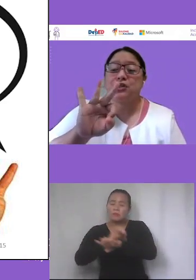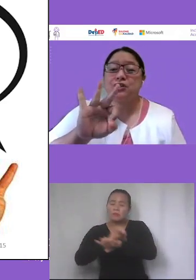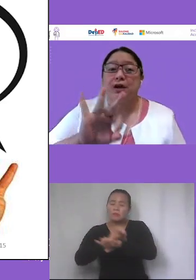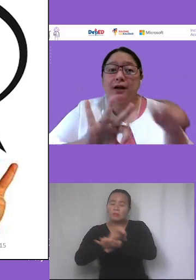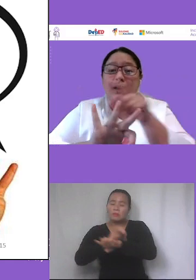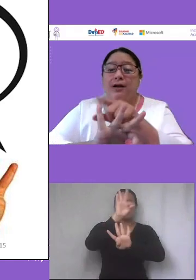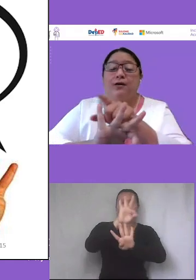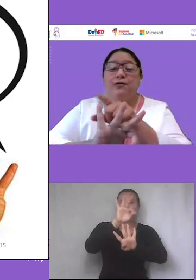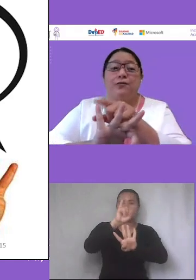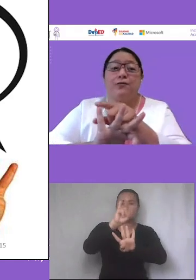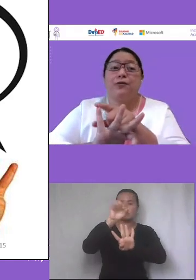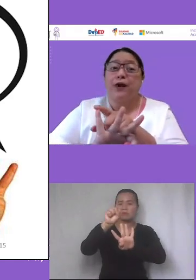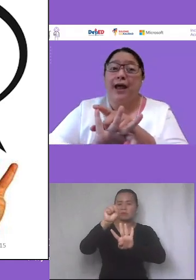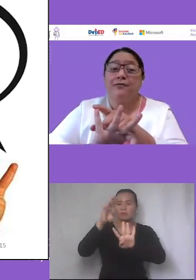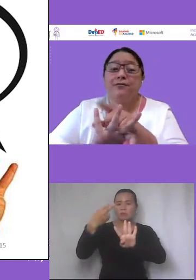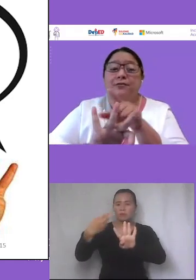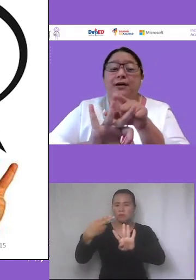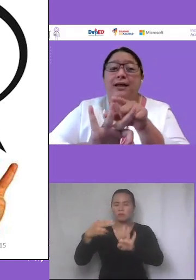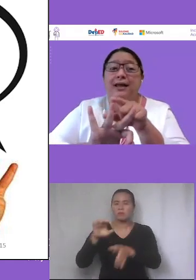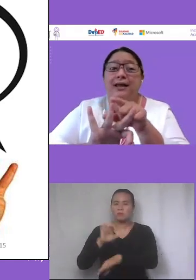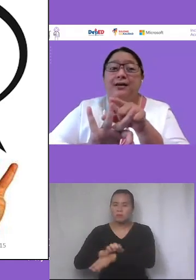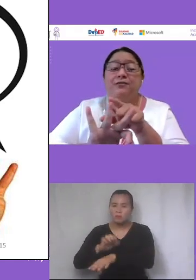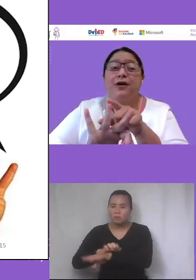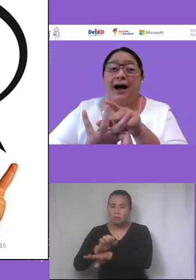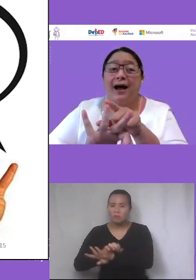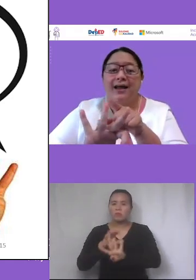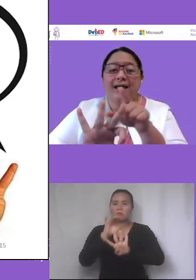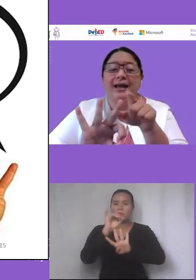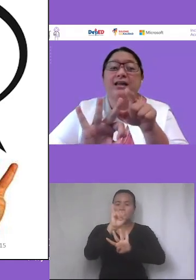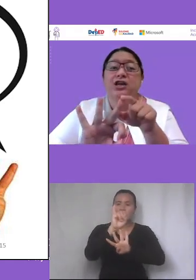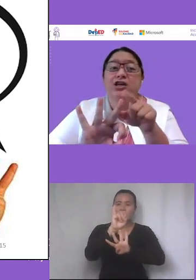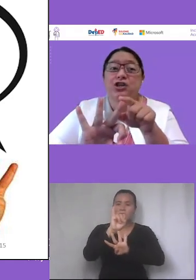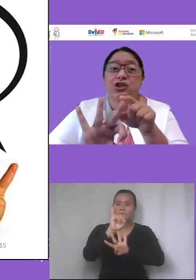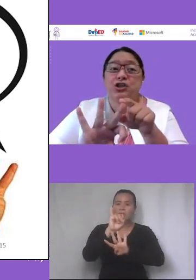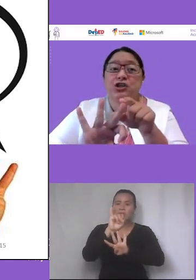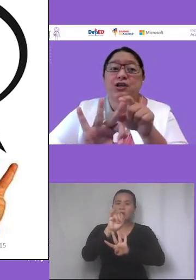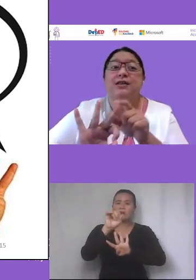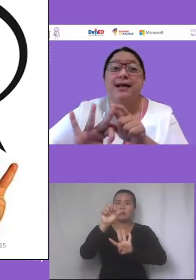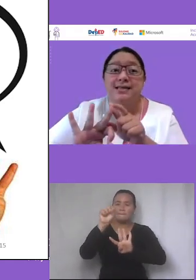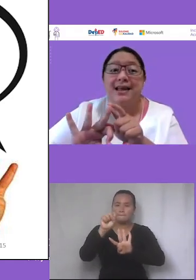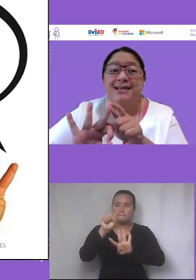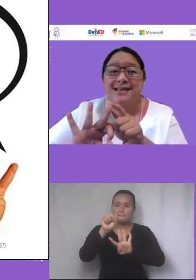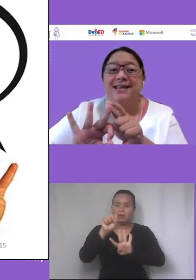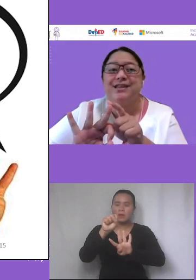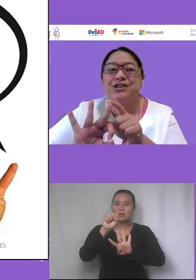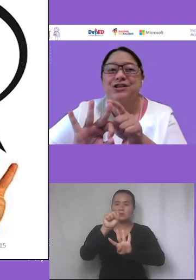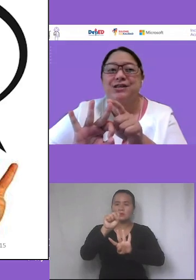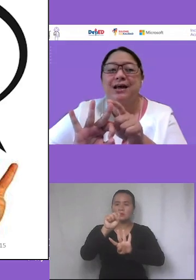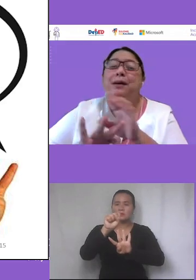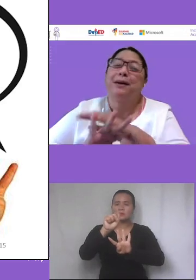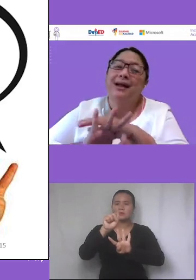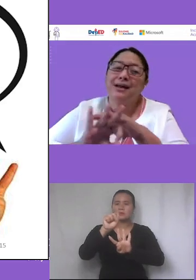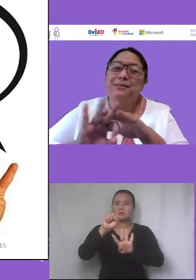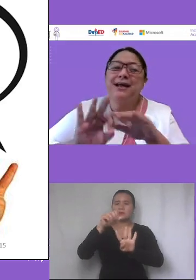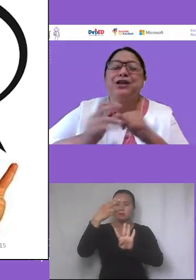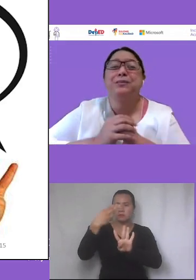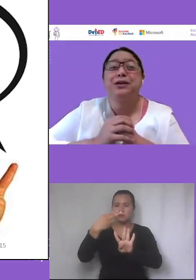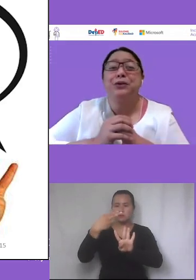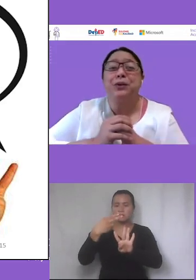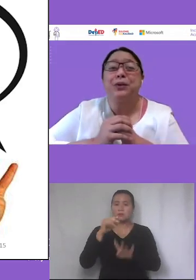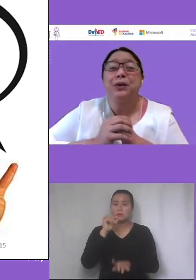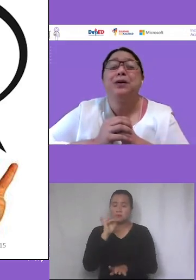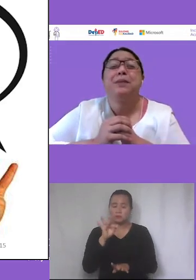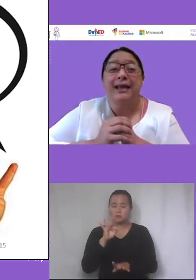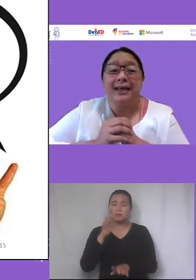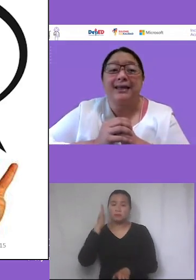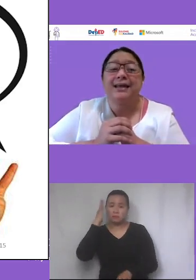F-I-S-H. F for F, I for I, and SH, that's an SH. Pag alam natin yung mga